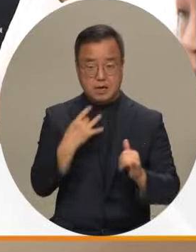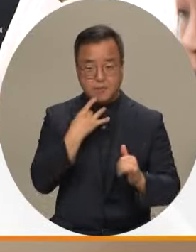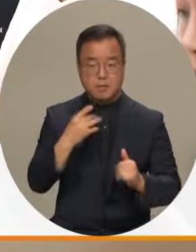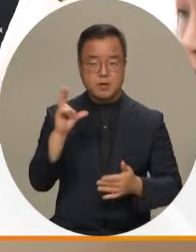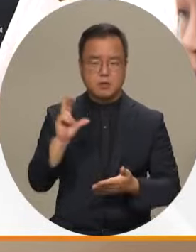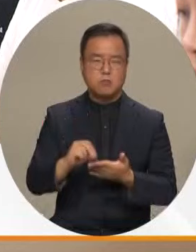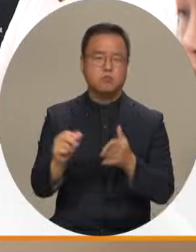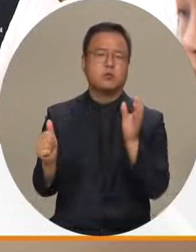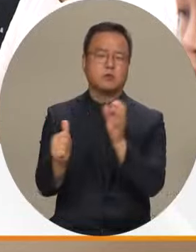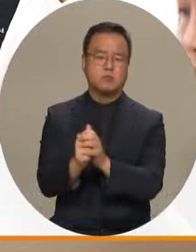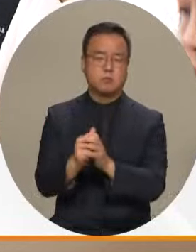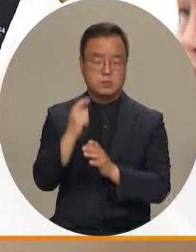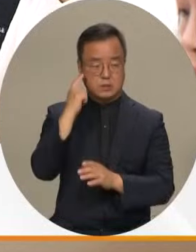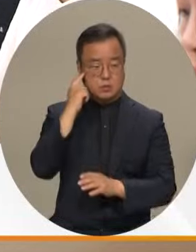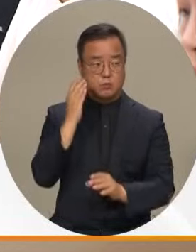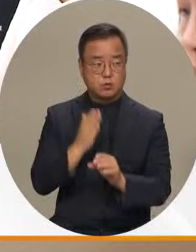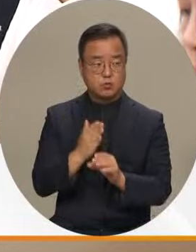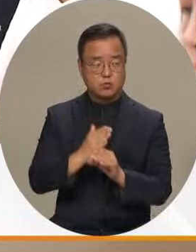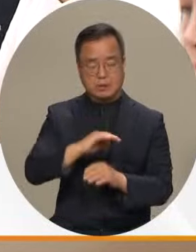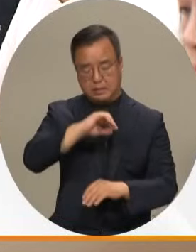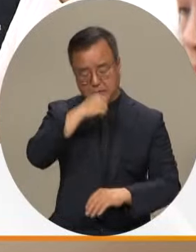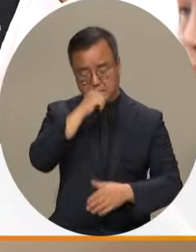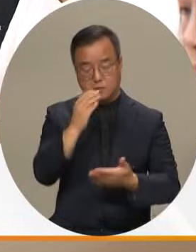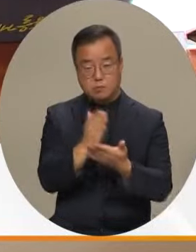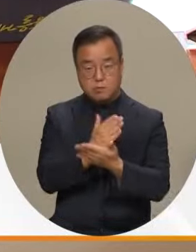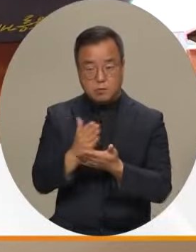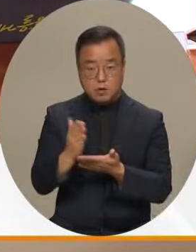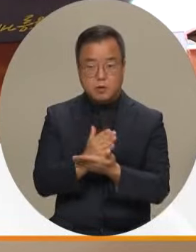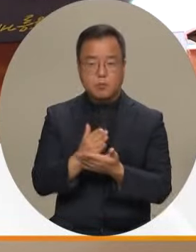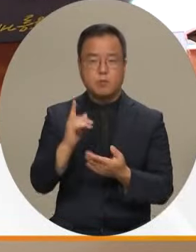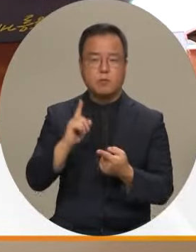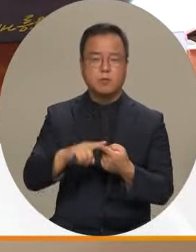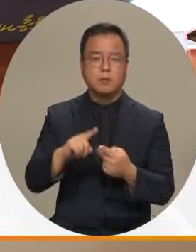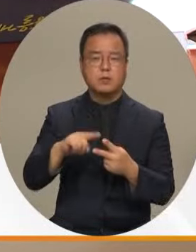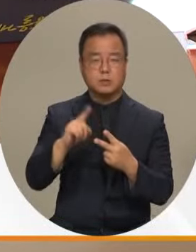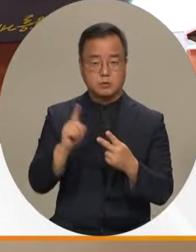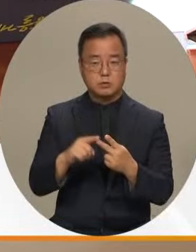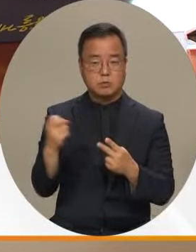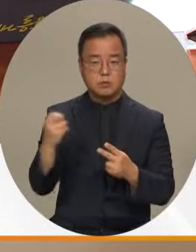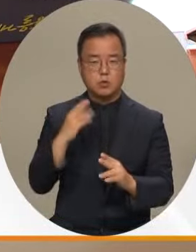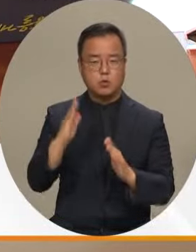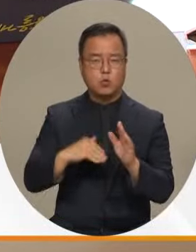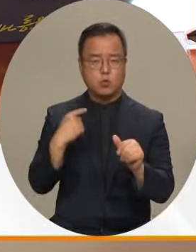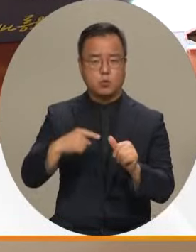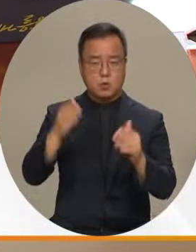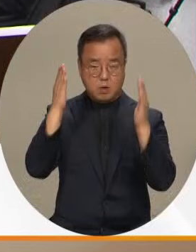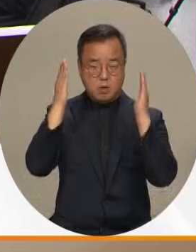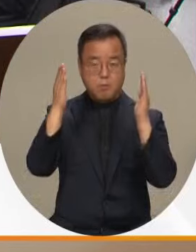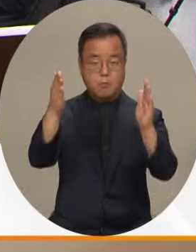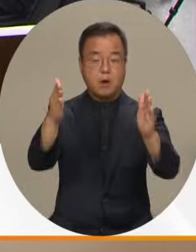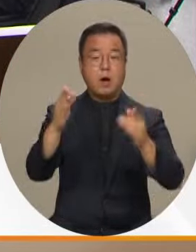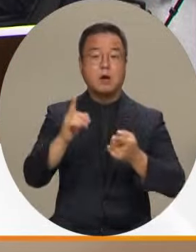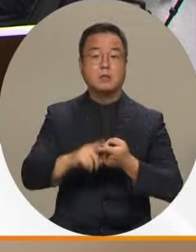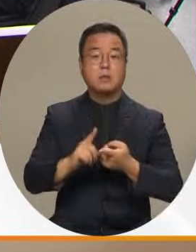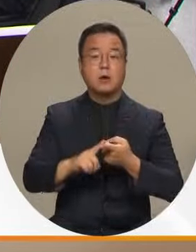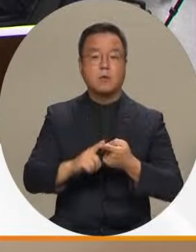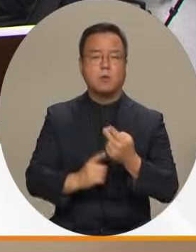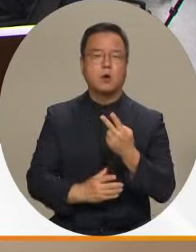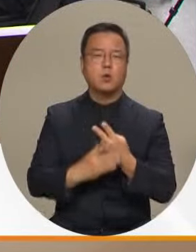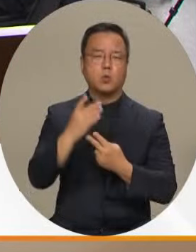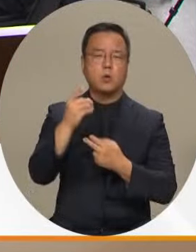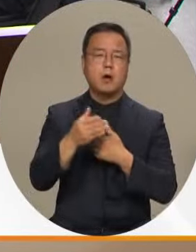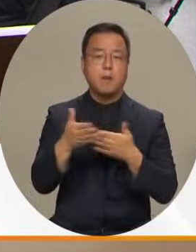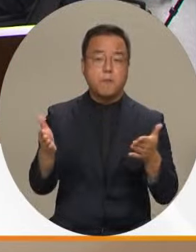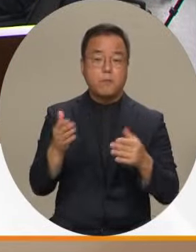보니까 아무래도 예산을 배정하는 문제에 있어서나 혹은 공교육 전체의 방향성을 설정하는 데 있어서 이 통합학급을